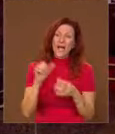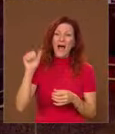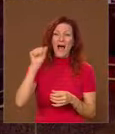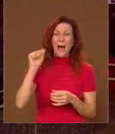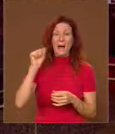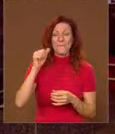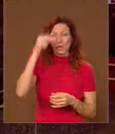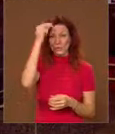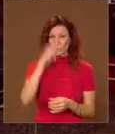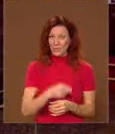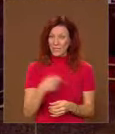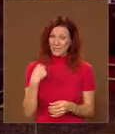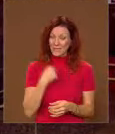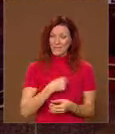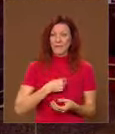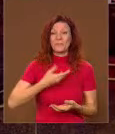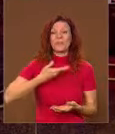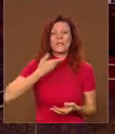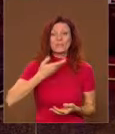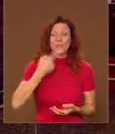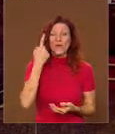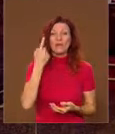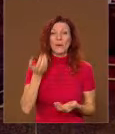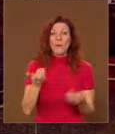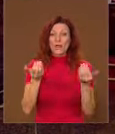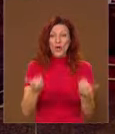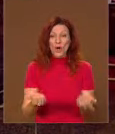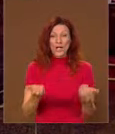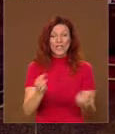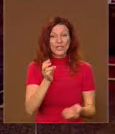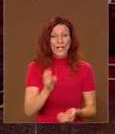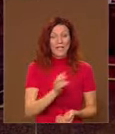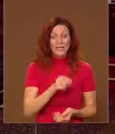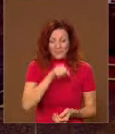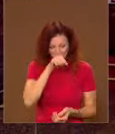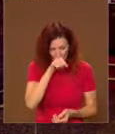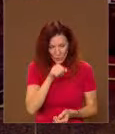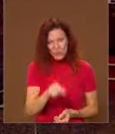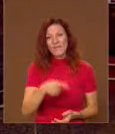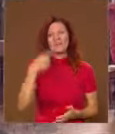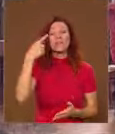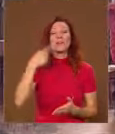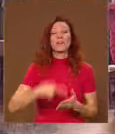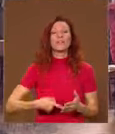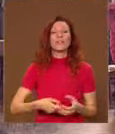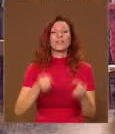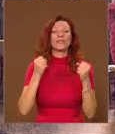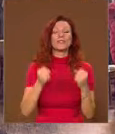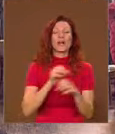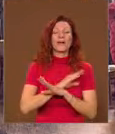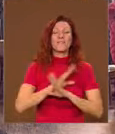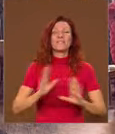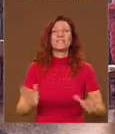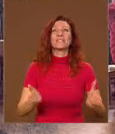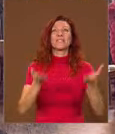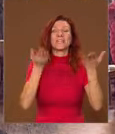апостолска църква, изповядваме едно кръщение за опрощаване на греховете, чакам възкресение